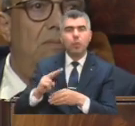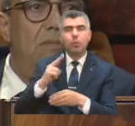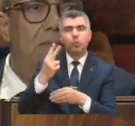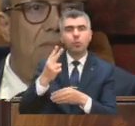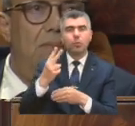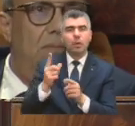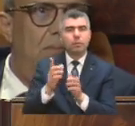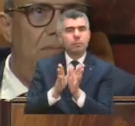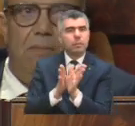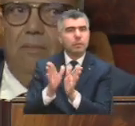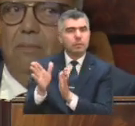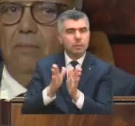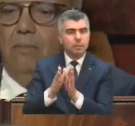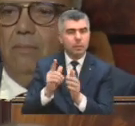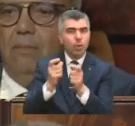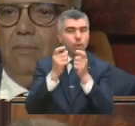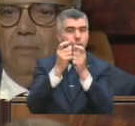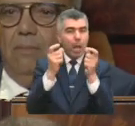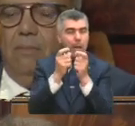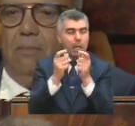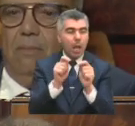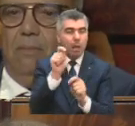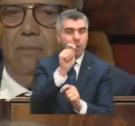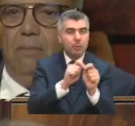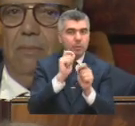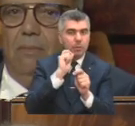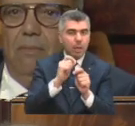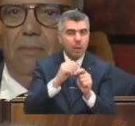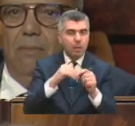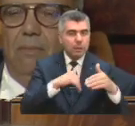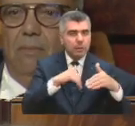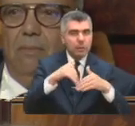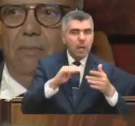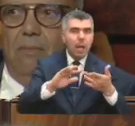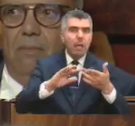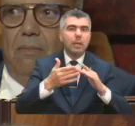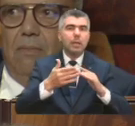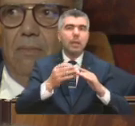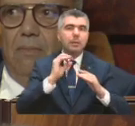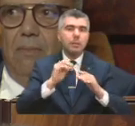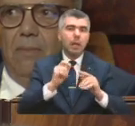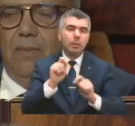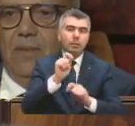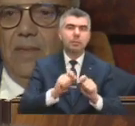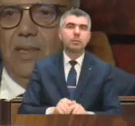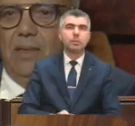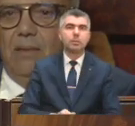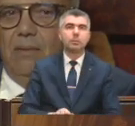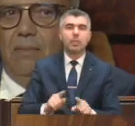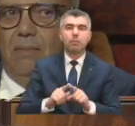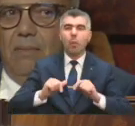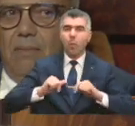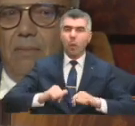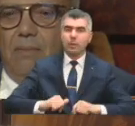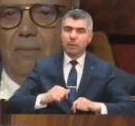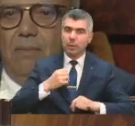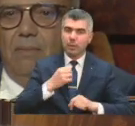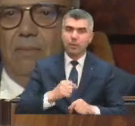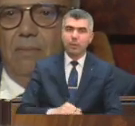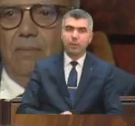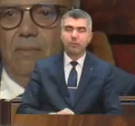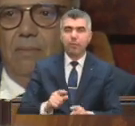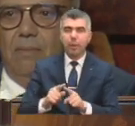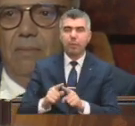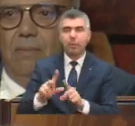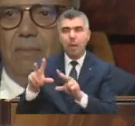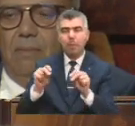شعاب، تسيير المقاولات والبنيه التحتيه الرقميه. كنلتمسوا من السيد الوزير على غرار مدن